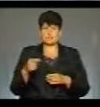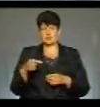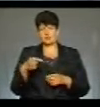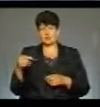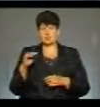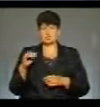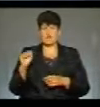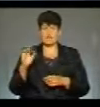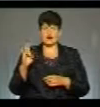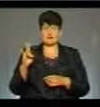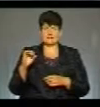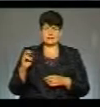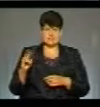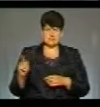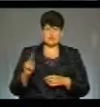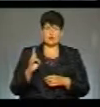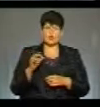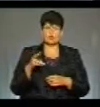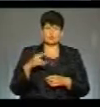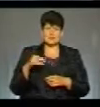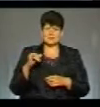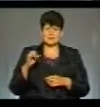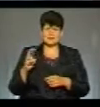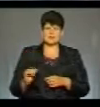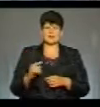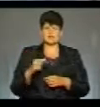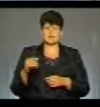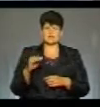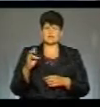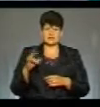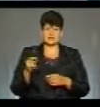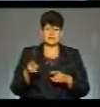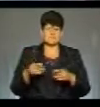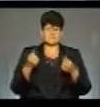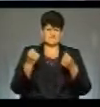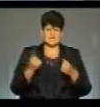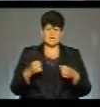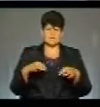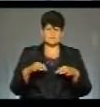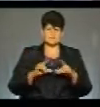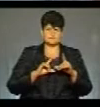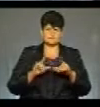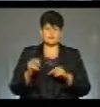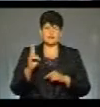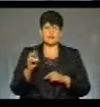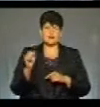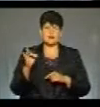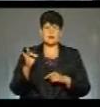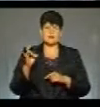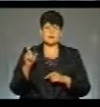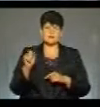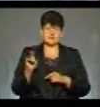Тернопіль-Жванець між Колодіївкою і Скалатом. Там, де проїжджає в основному вантажний транспорт, в основному ми бачимо, що їздить кар'єр.